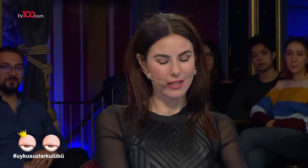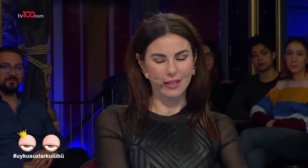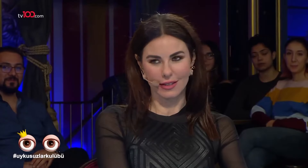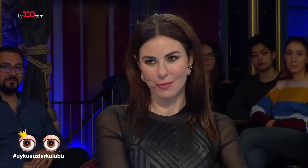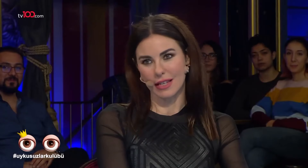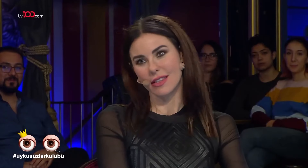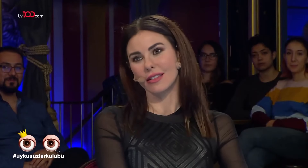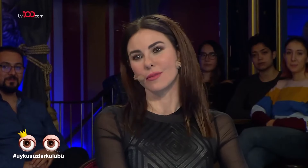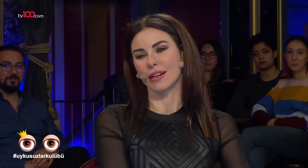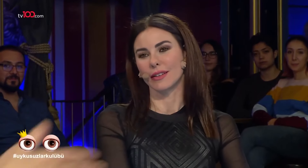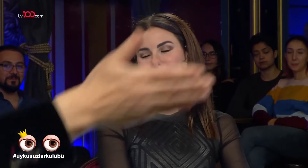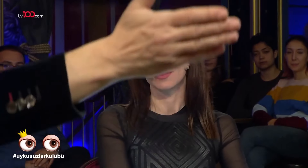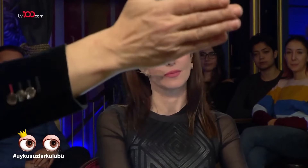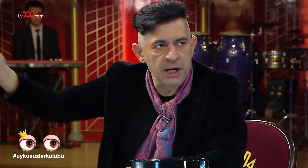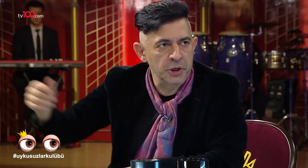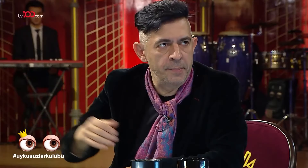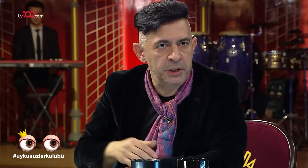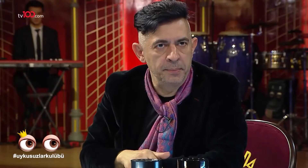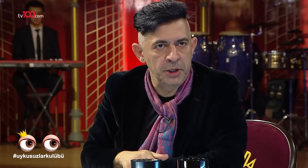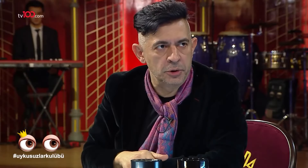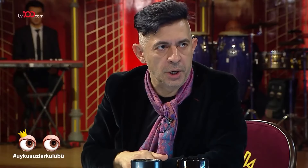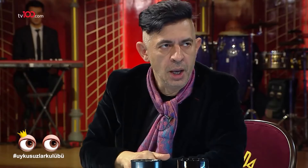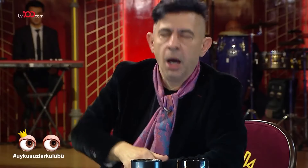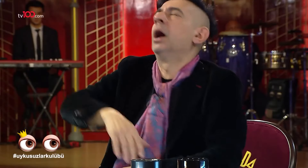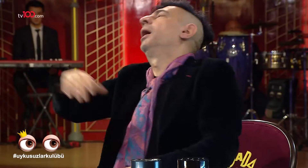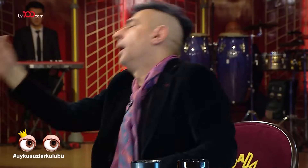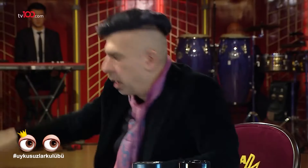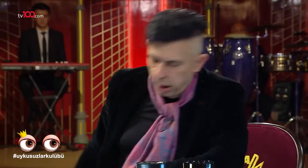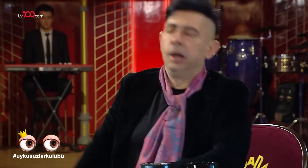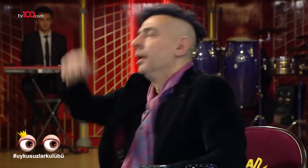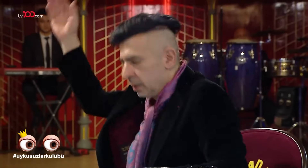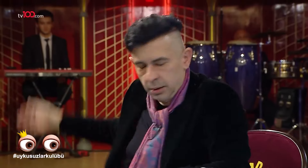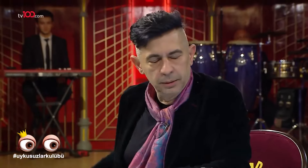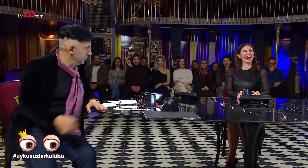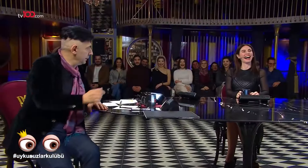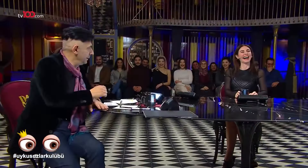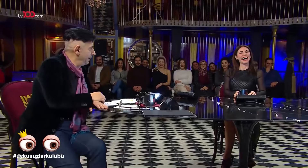yaşlarımız da öyle değildik ben değildim yani ben senin 20'li yaşlarına baktım Biraz önce a